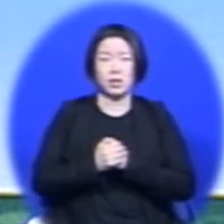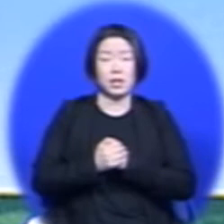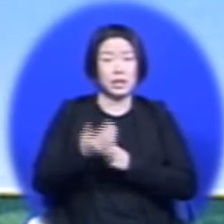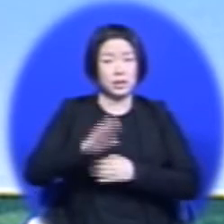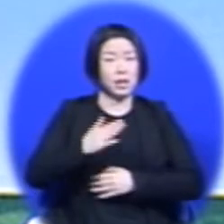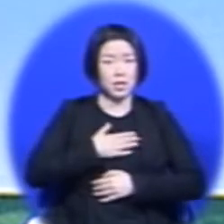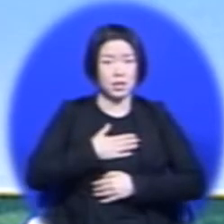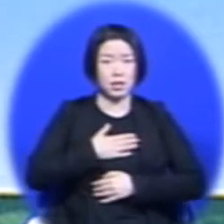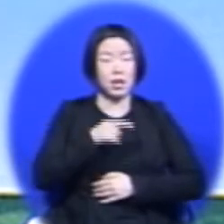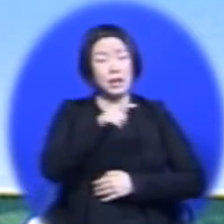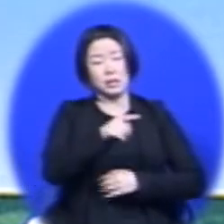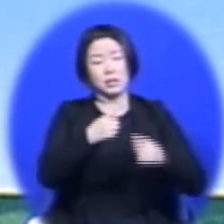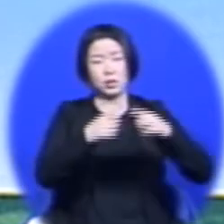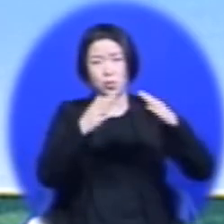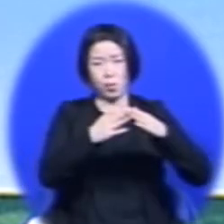그런데 제가 그 교회